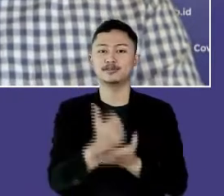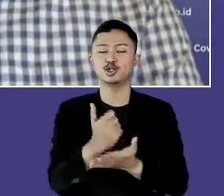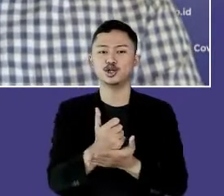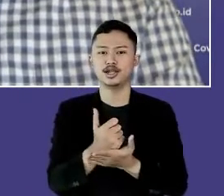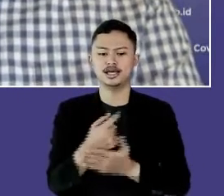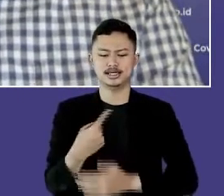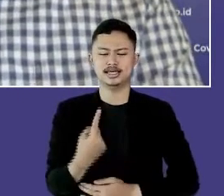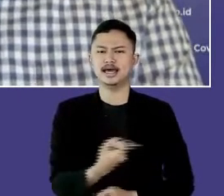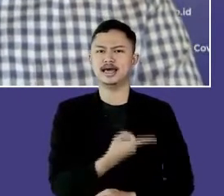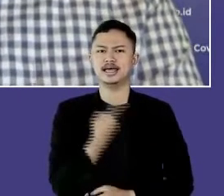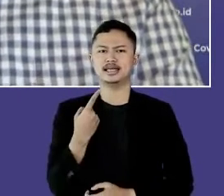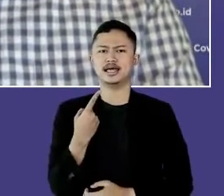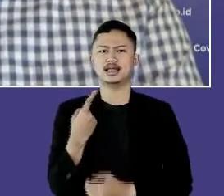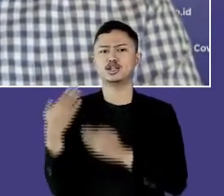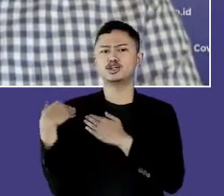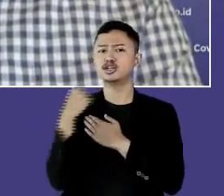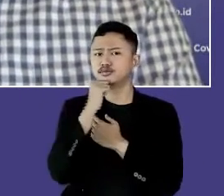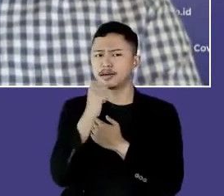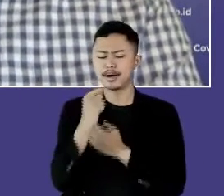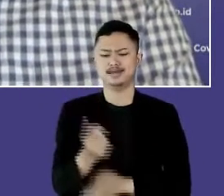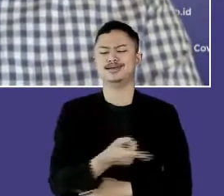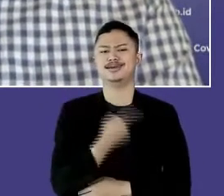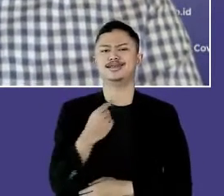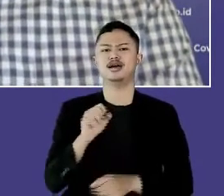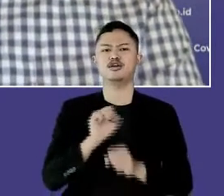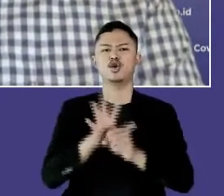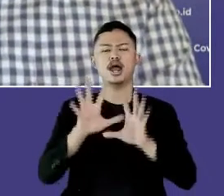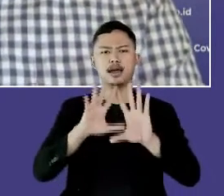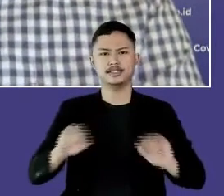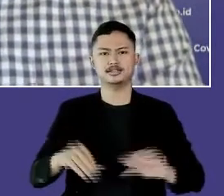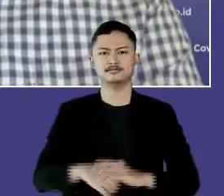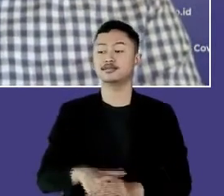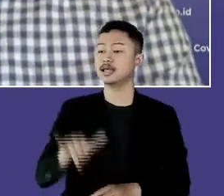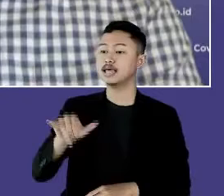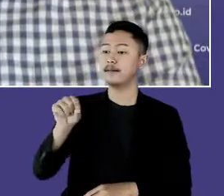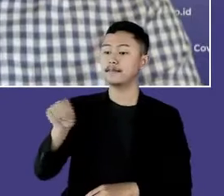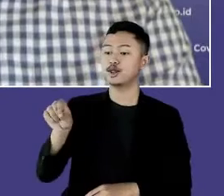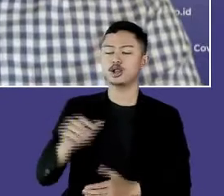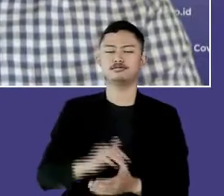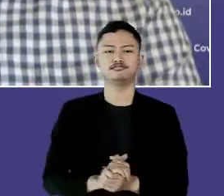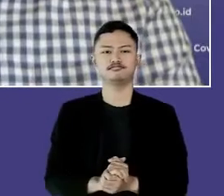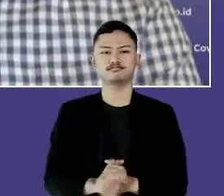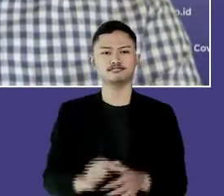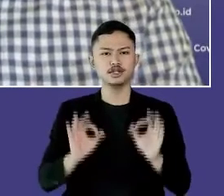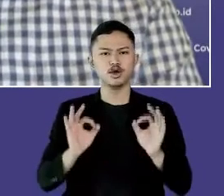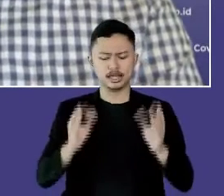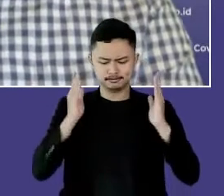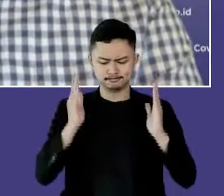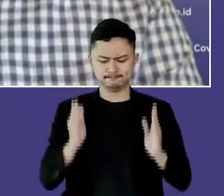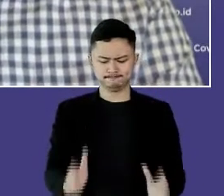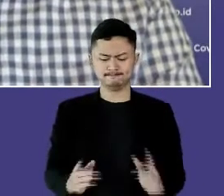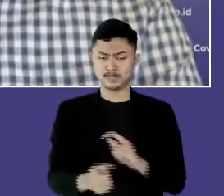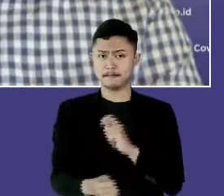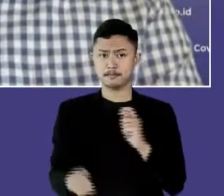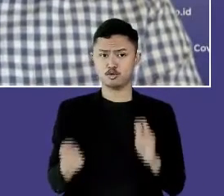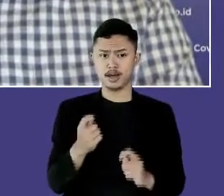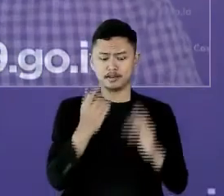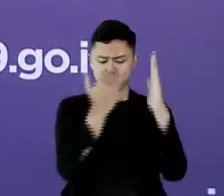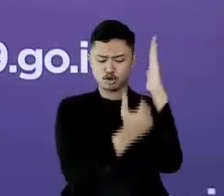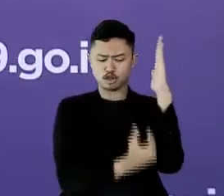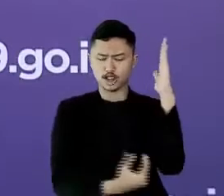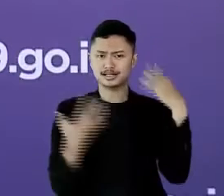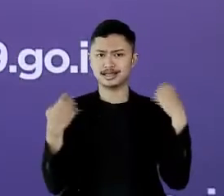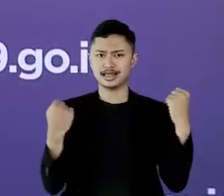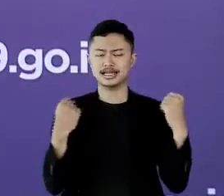sebetulnya kita dapat melalui pandemi ini, begitu ya. Oke, merubah perilaku kita dengan disiplin protokol kesehatan merupakan salah